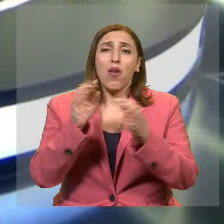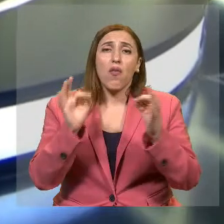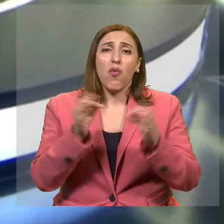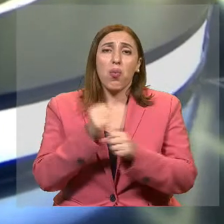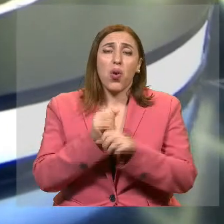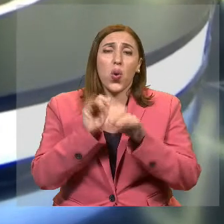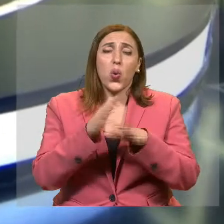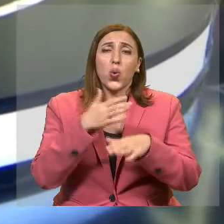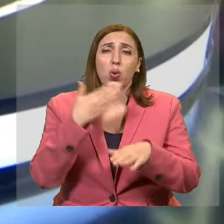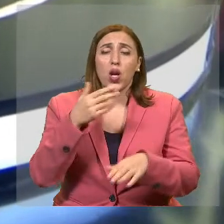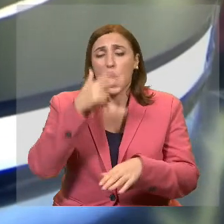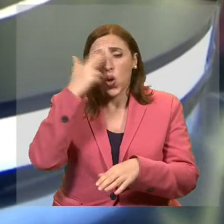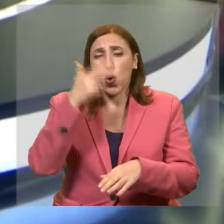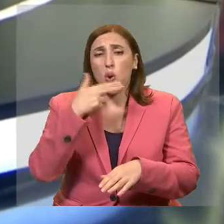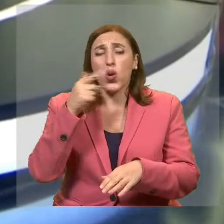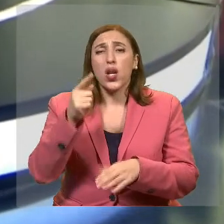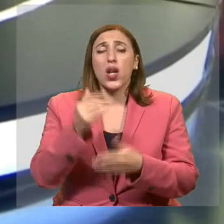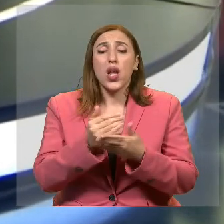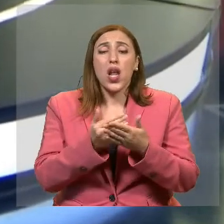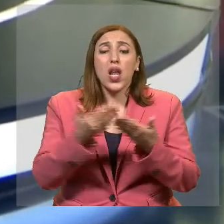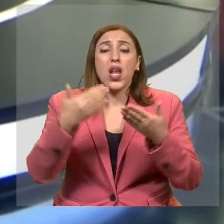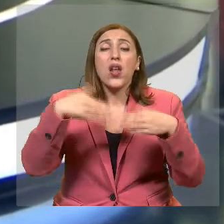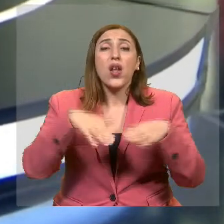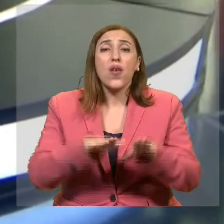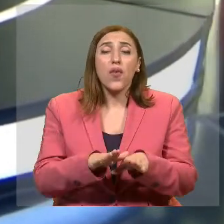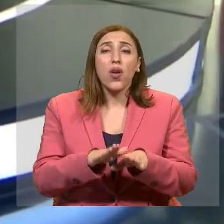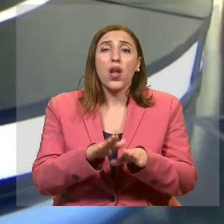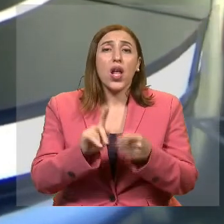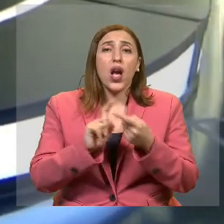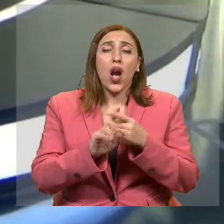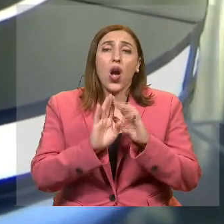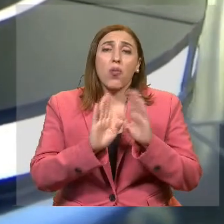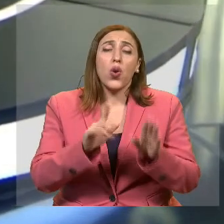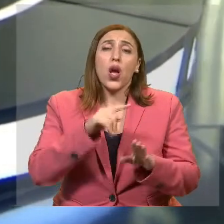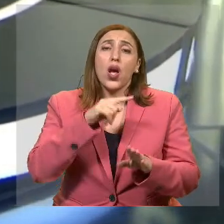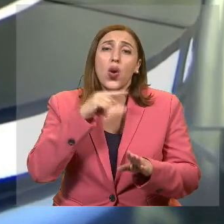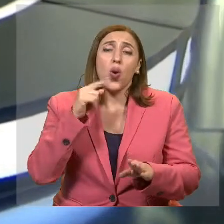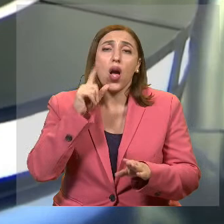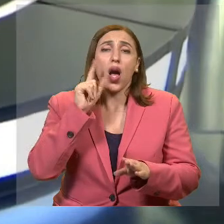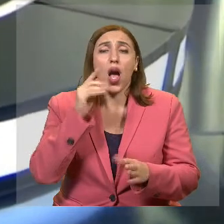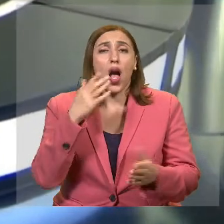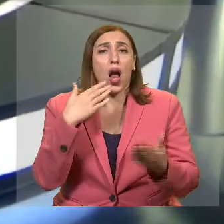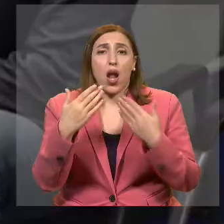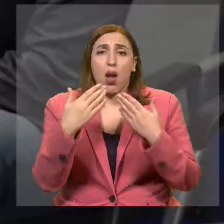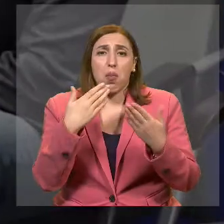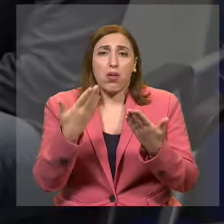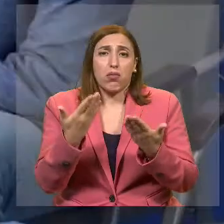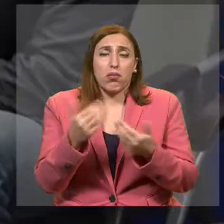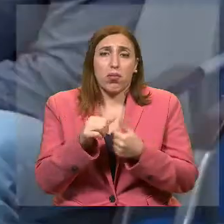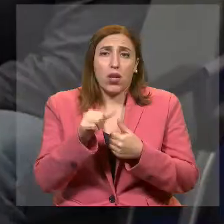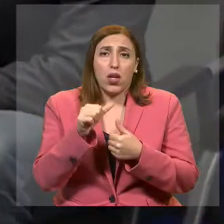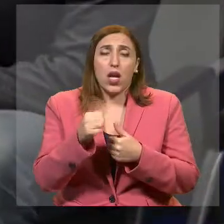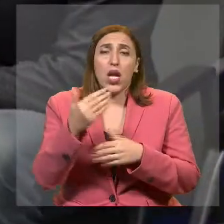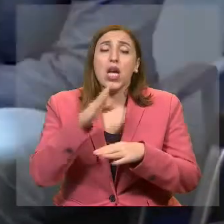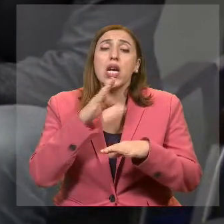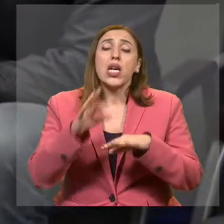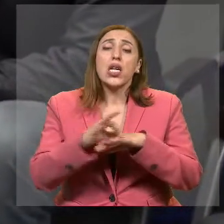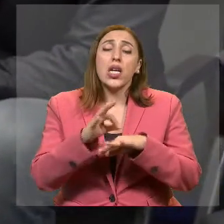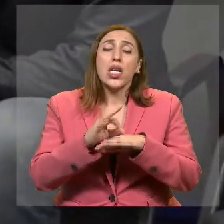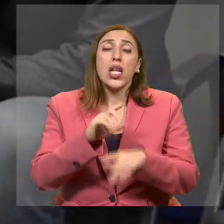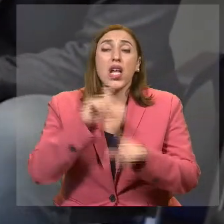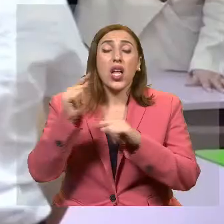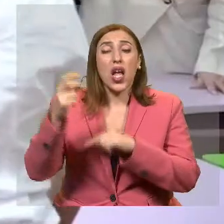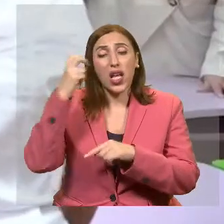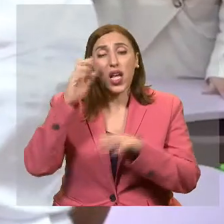որ Հռոմի ստատուտի վավերացման գործընթացն ամենևին ներկապված չէ Հայաստան-Ռուսաստան հարաբերությունների հետ, որ իր կնոջ այցը Կիև